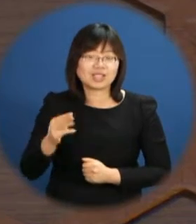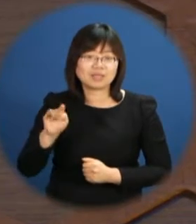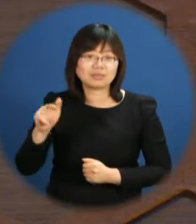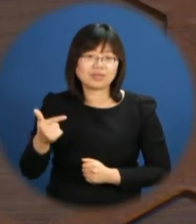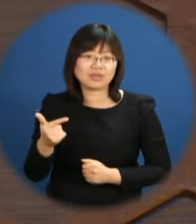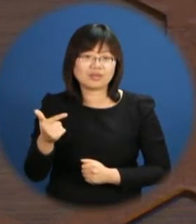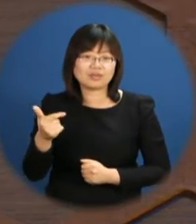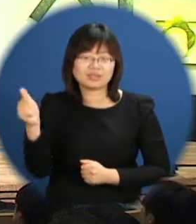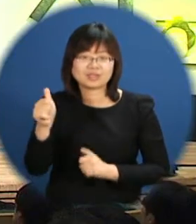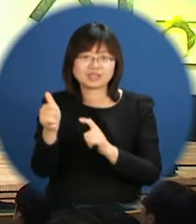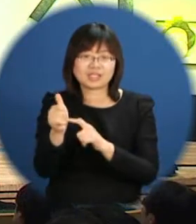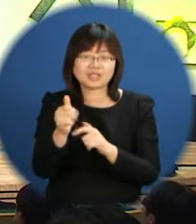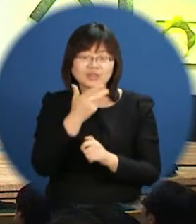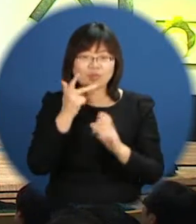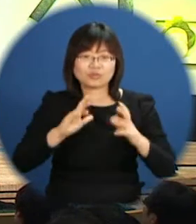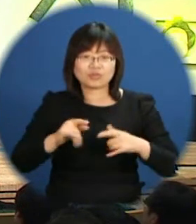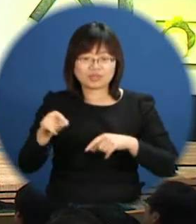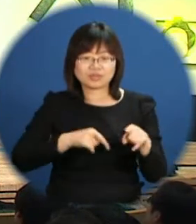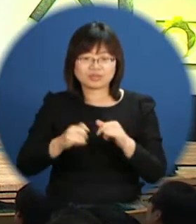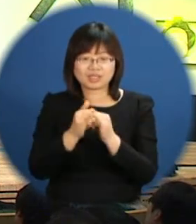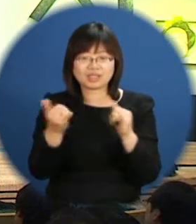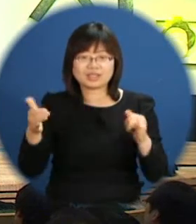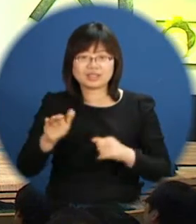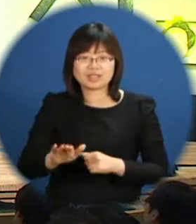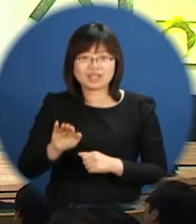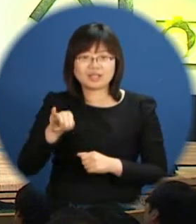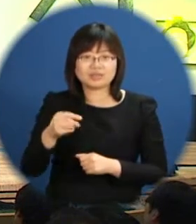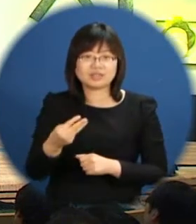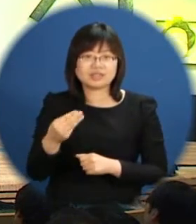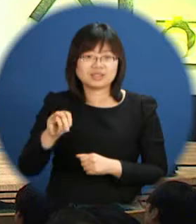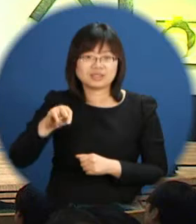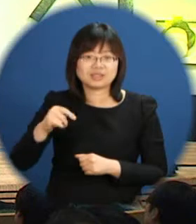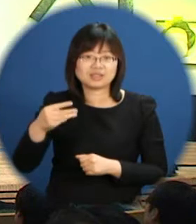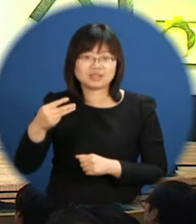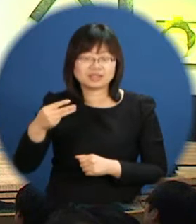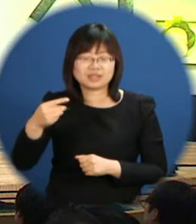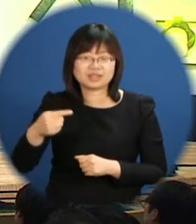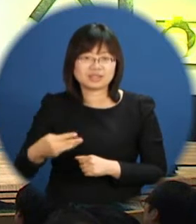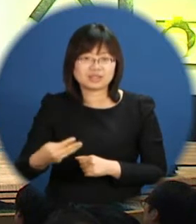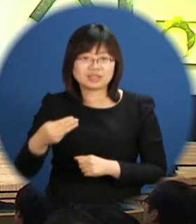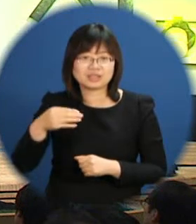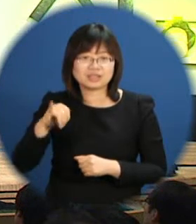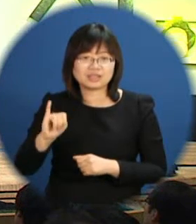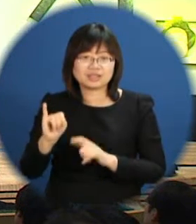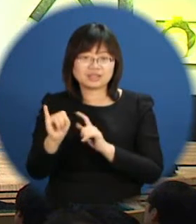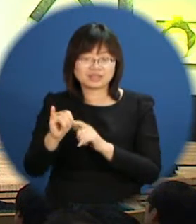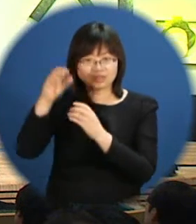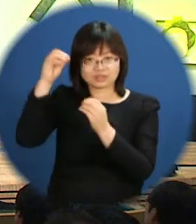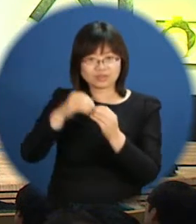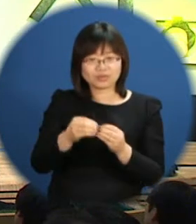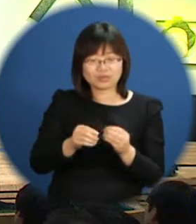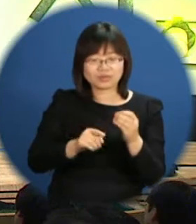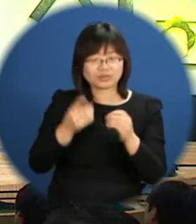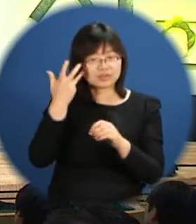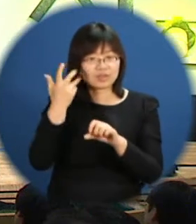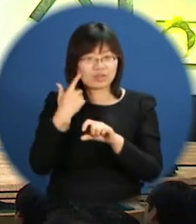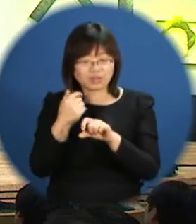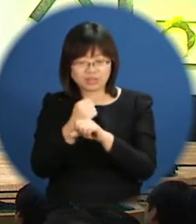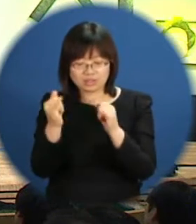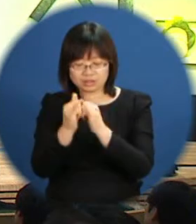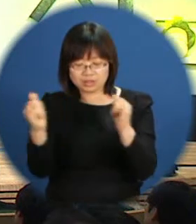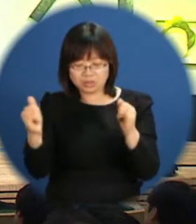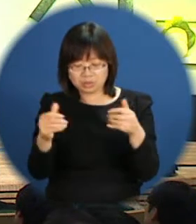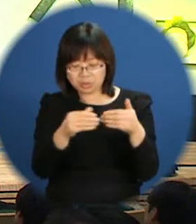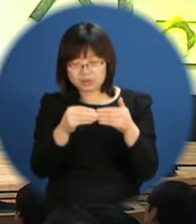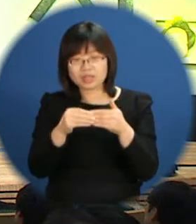영국의 정치가 인데 이 사람이 이 제프리 스틸 을 말하자면 자기 정석 철학자로 데리고 다녔습니다